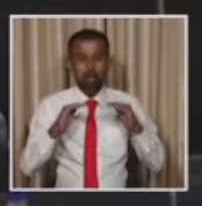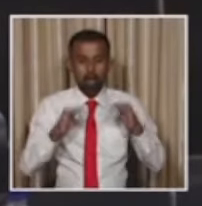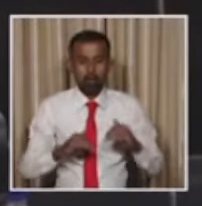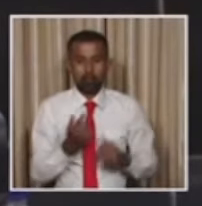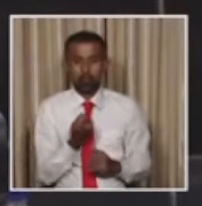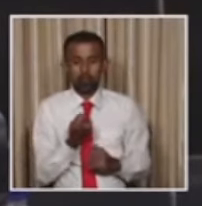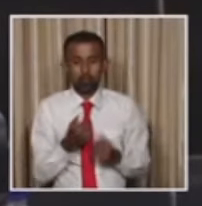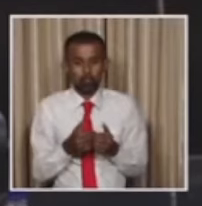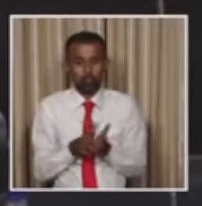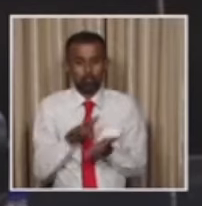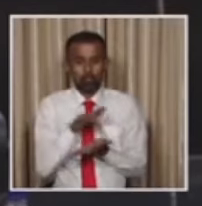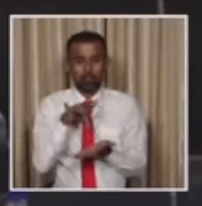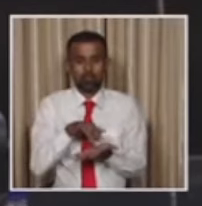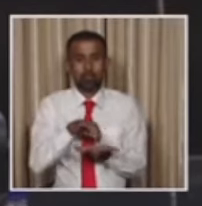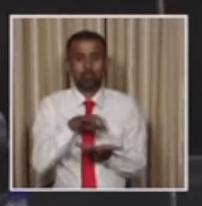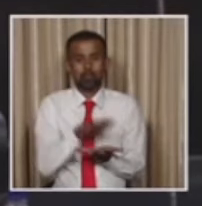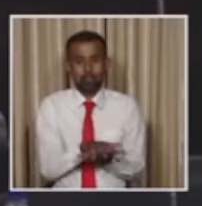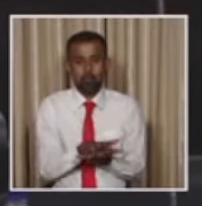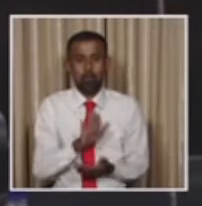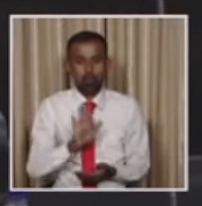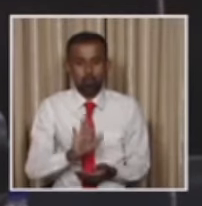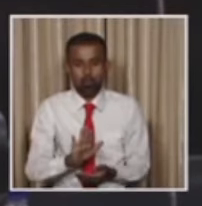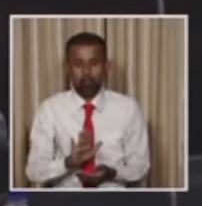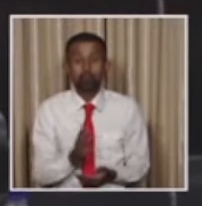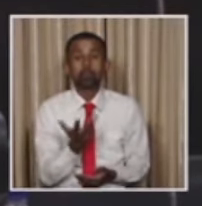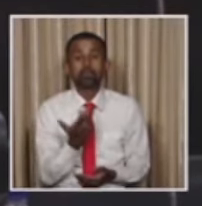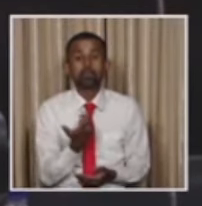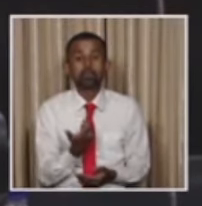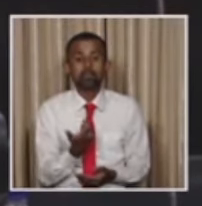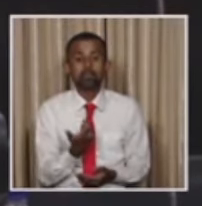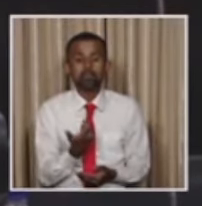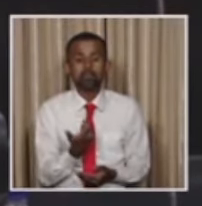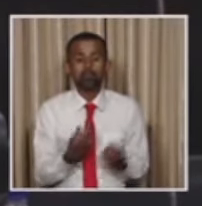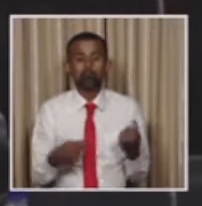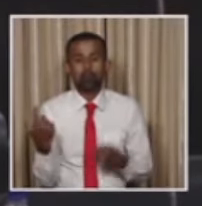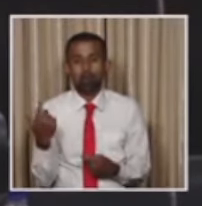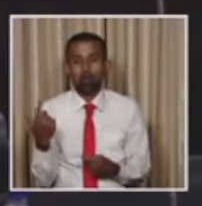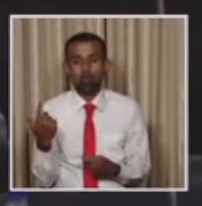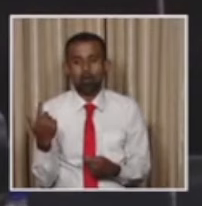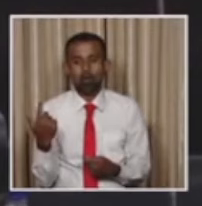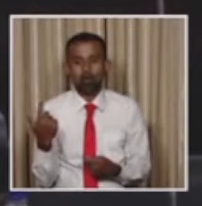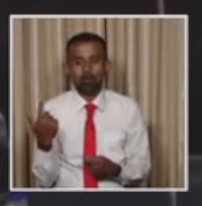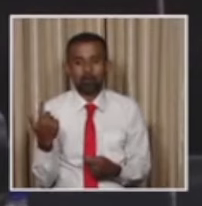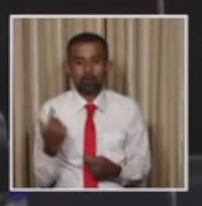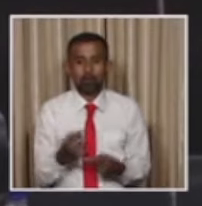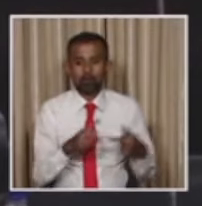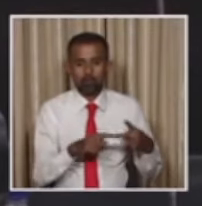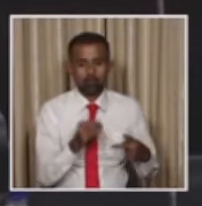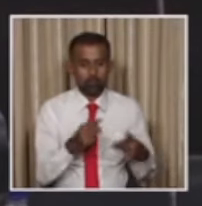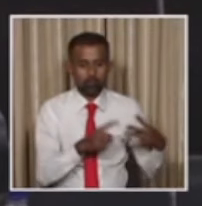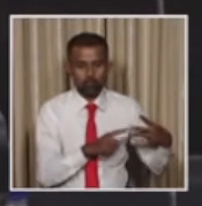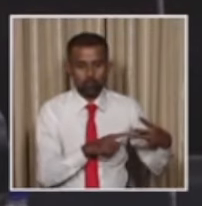මිලක් ස්වාධීනව තීරණය වෙන්න ඕනේ කීයටද මේ දේපලක් විකුණන්නේ කියලා. ඒකත් ගේමු.